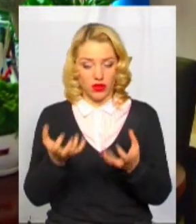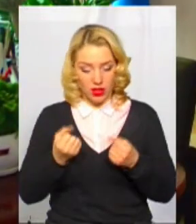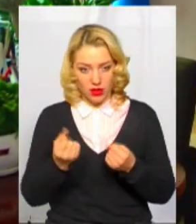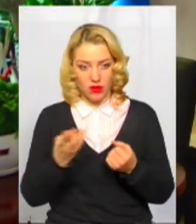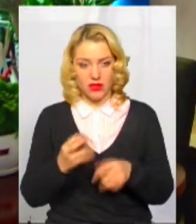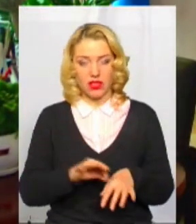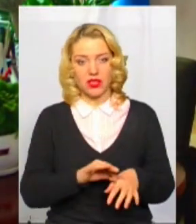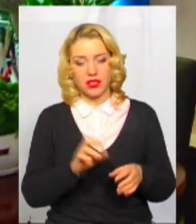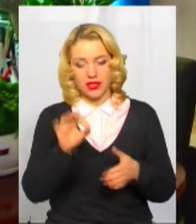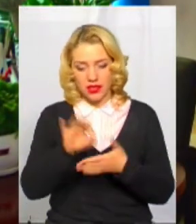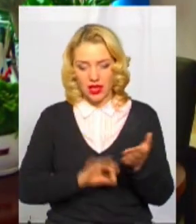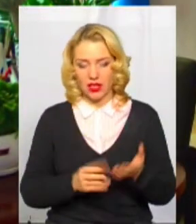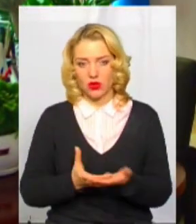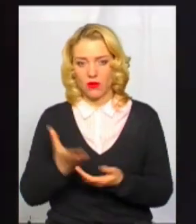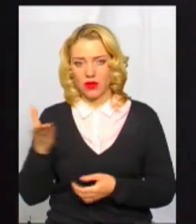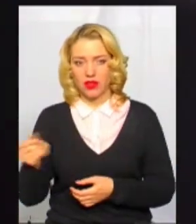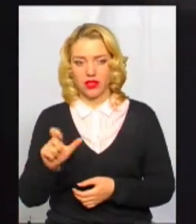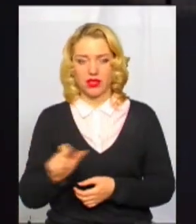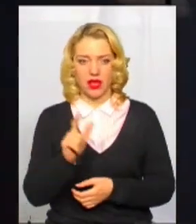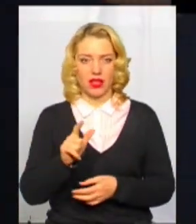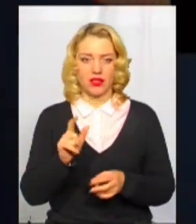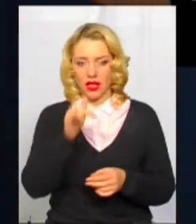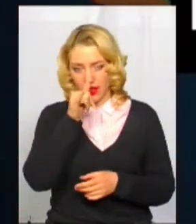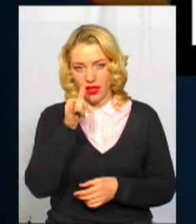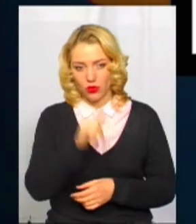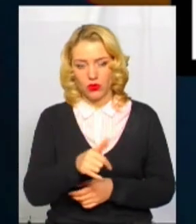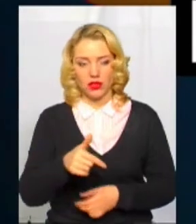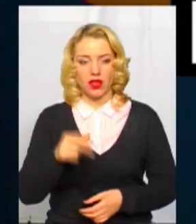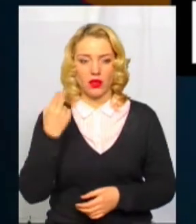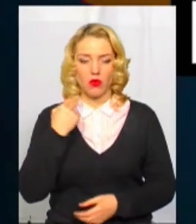і платити за газ, не допускати боргів.